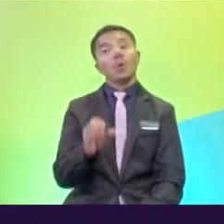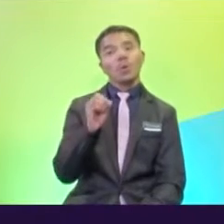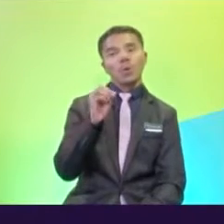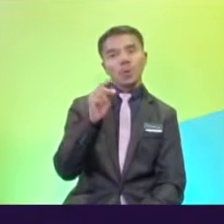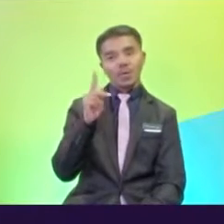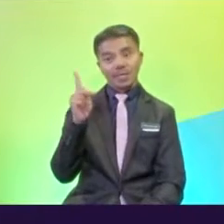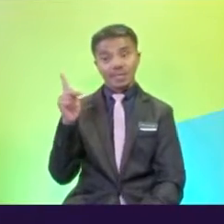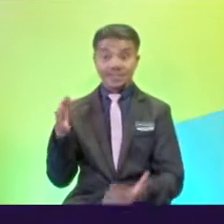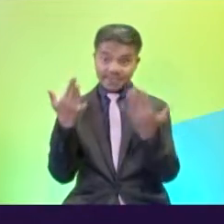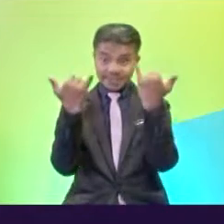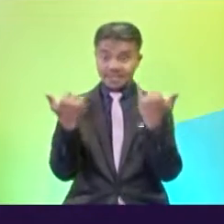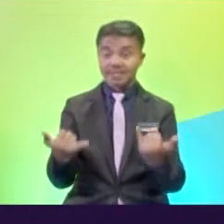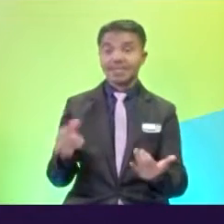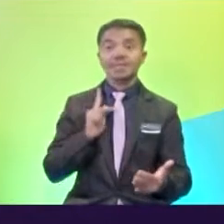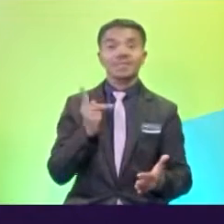ini